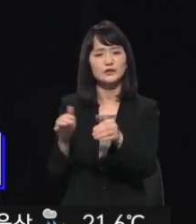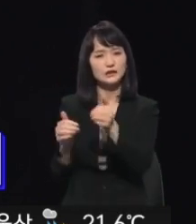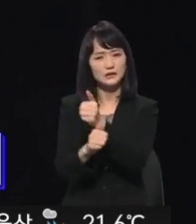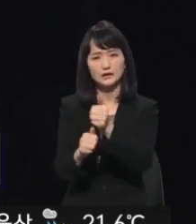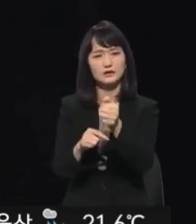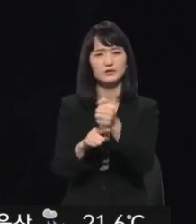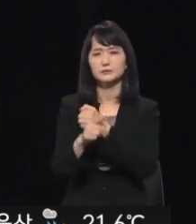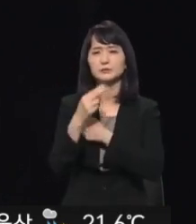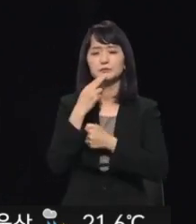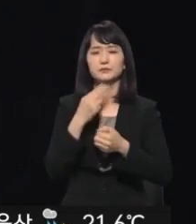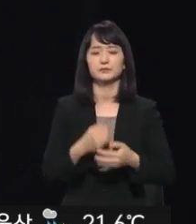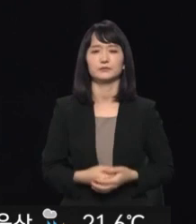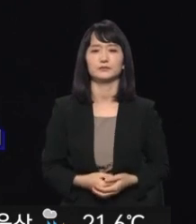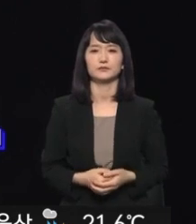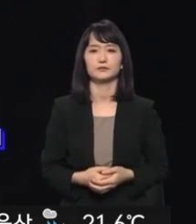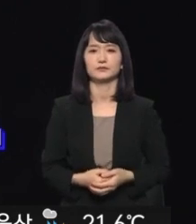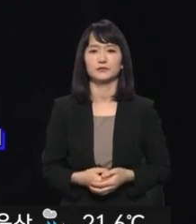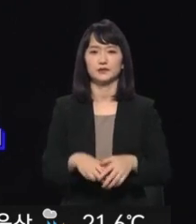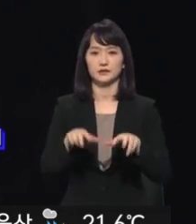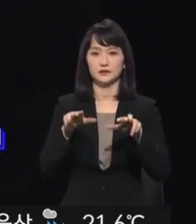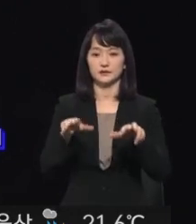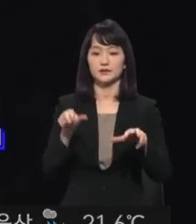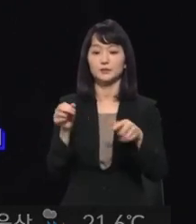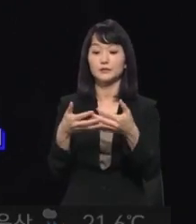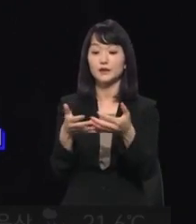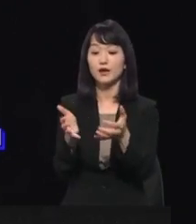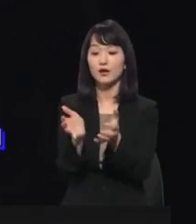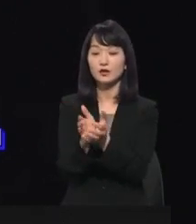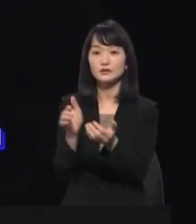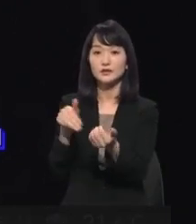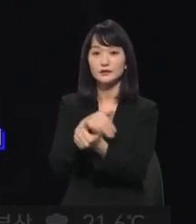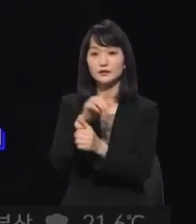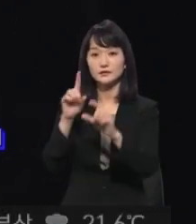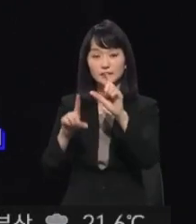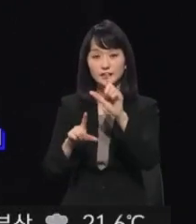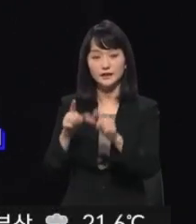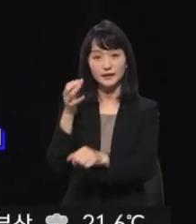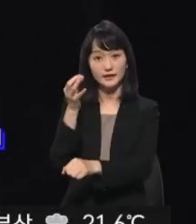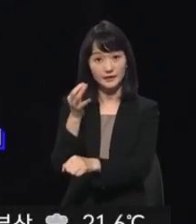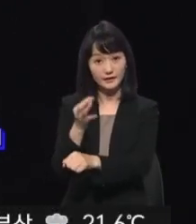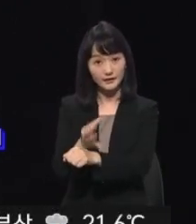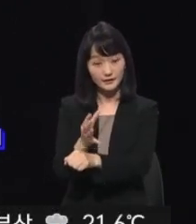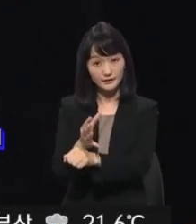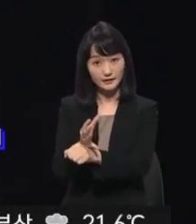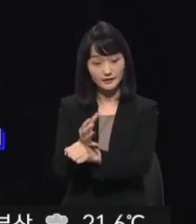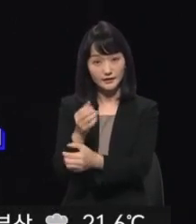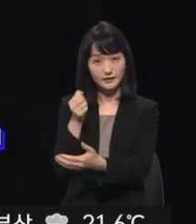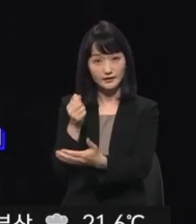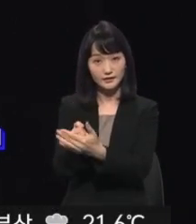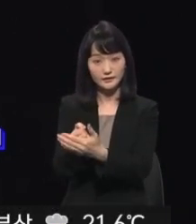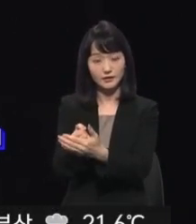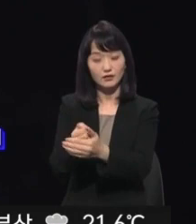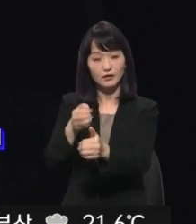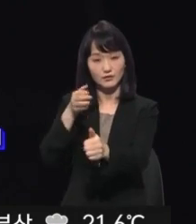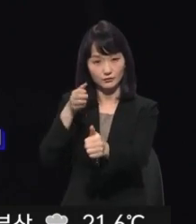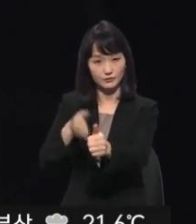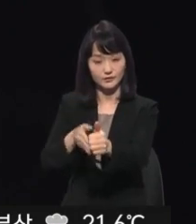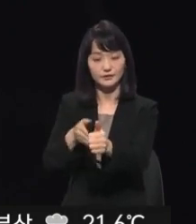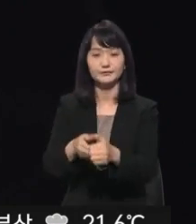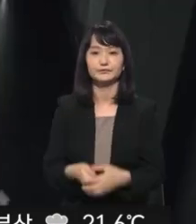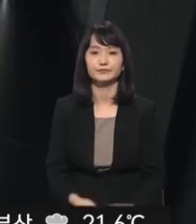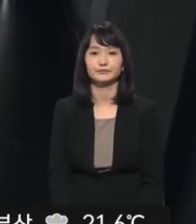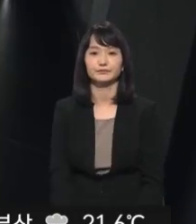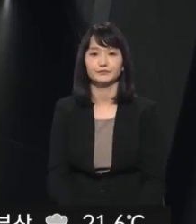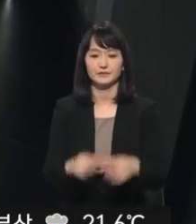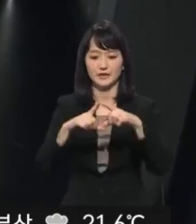분들에게도 현 집권 여당의 상황에 간단한 촌철살인의 주정을 좀 부탁을 드리겠습니다 판넬을 제 부디 님이 좀 가져다 주시겠습니까